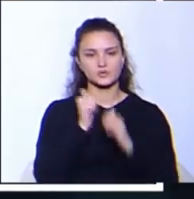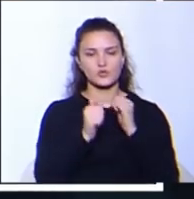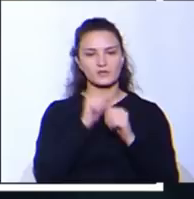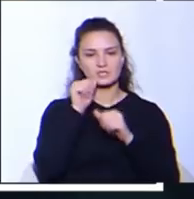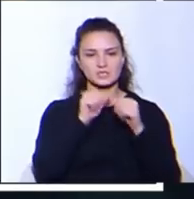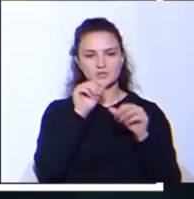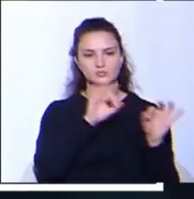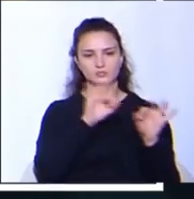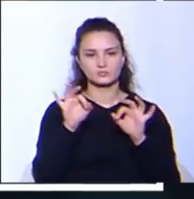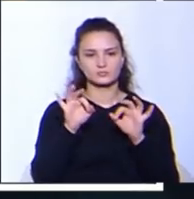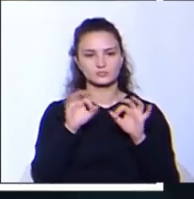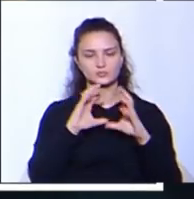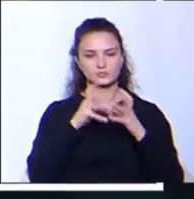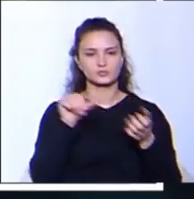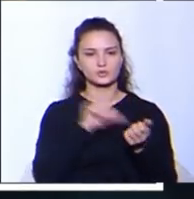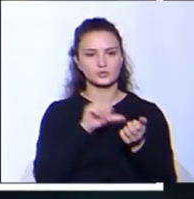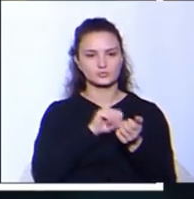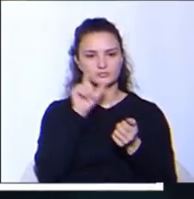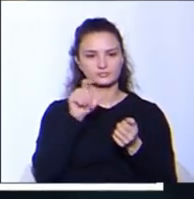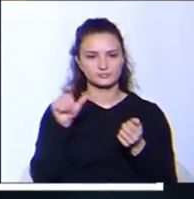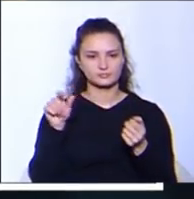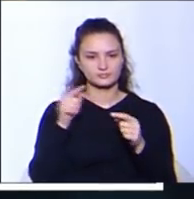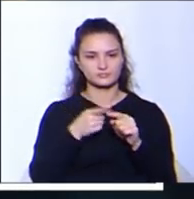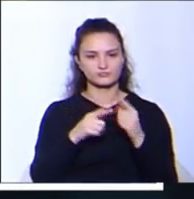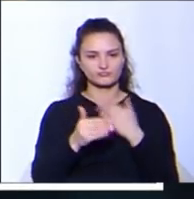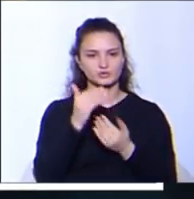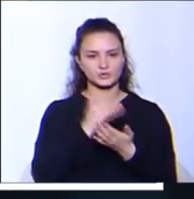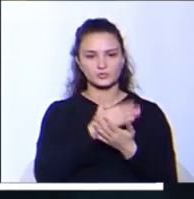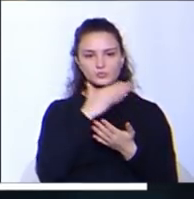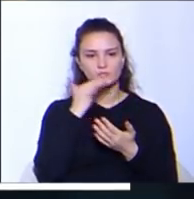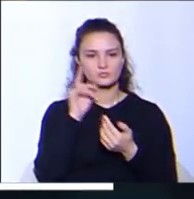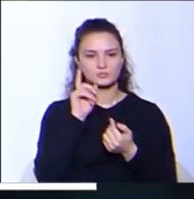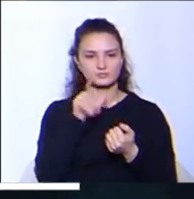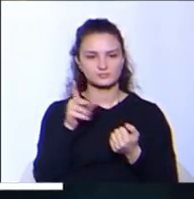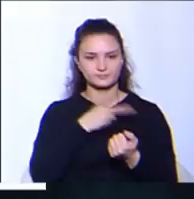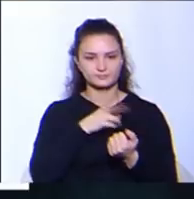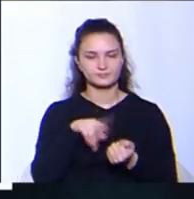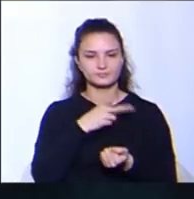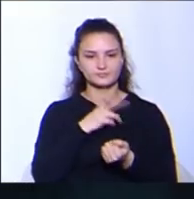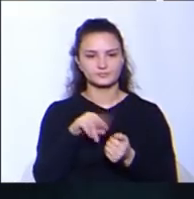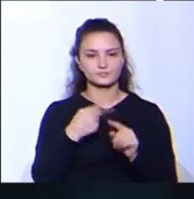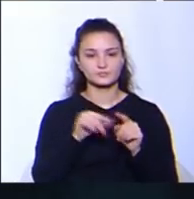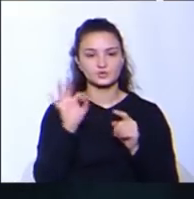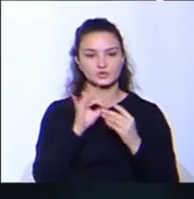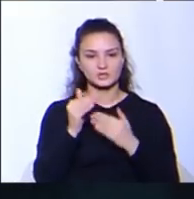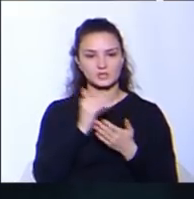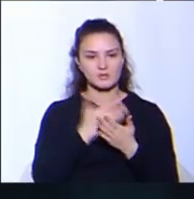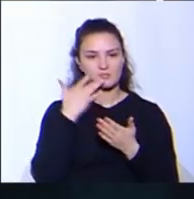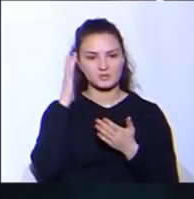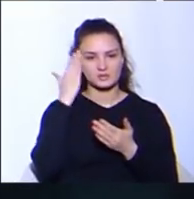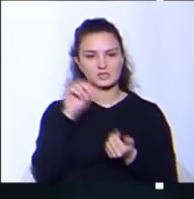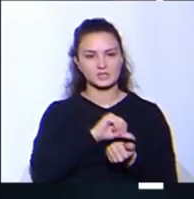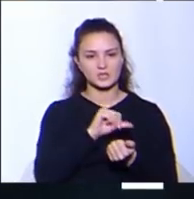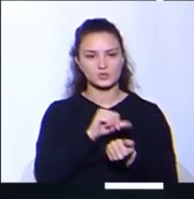ყოველწლიურად მსოფლიოში ნარკოტიკული საშუალებებით ინტოქსიკაციის შედეგად უამრავი ახალგაზრდა იღუპება. ამის შესახებ ამერიკის